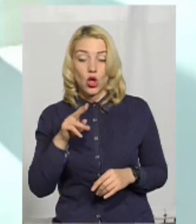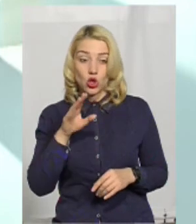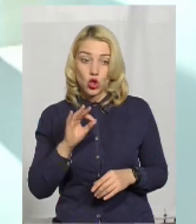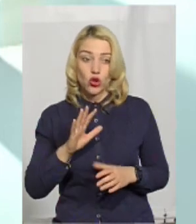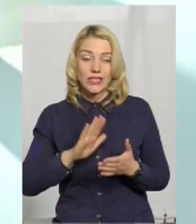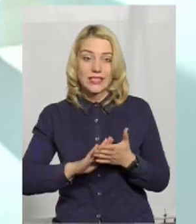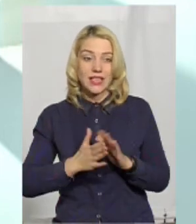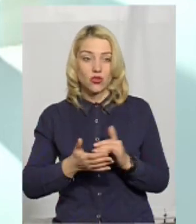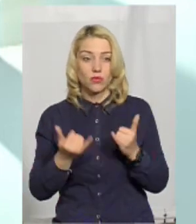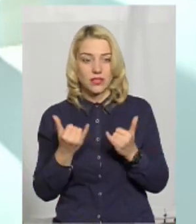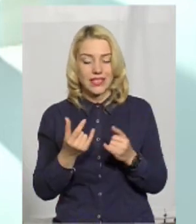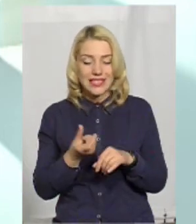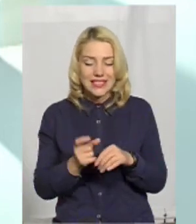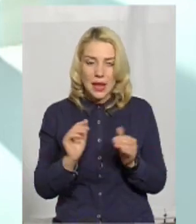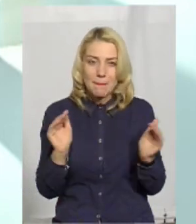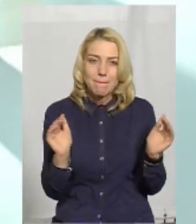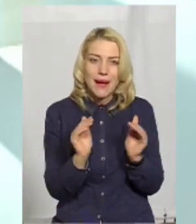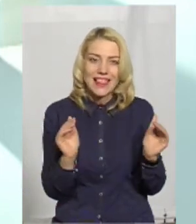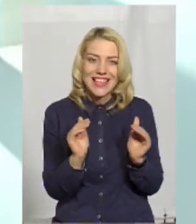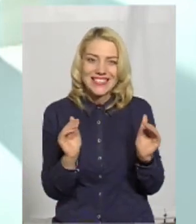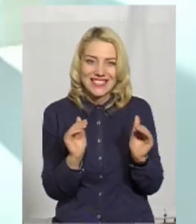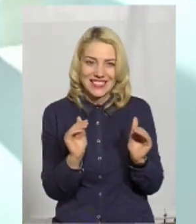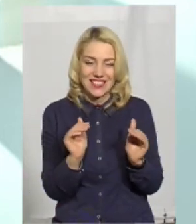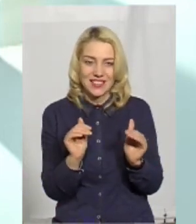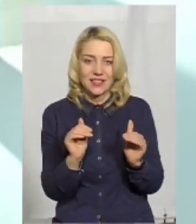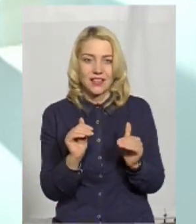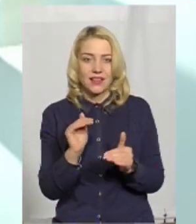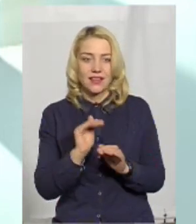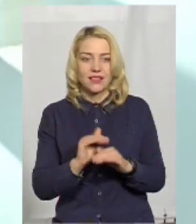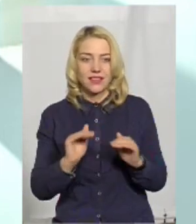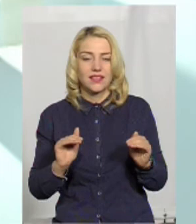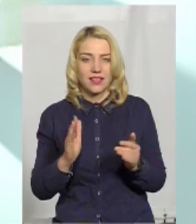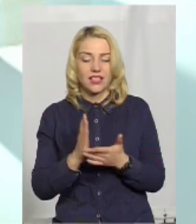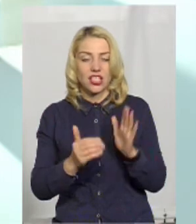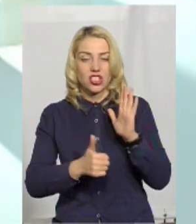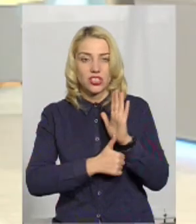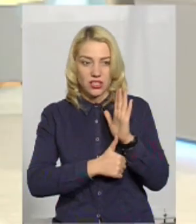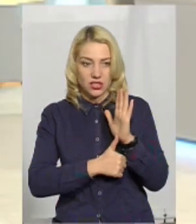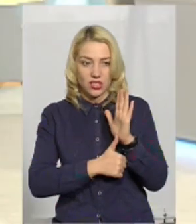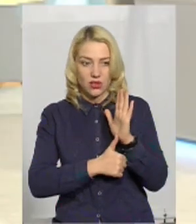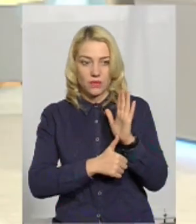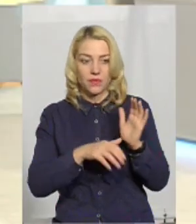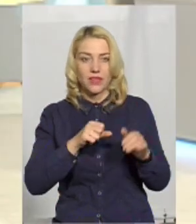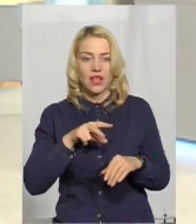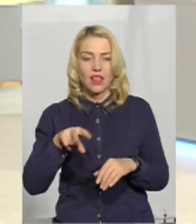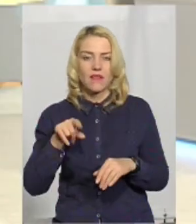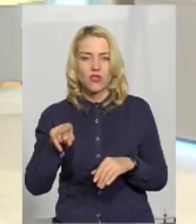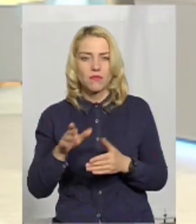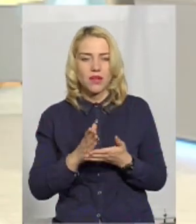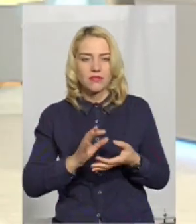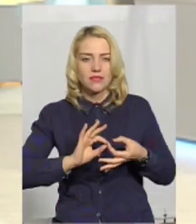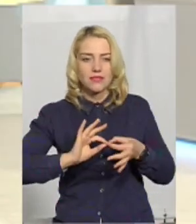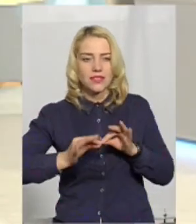кажу про самих малесеньких, від нуль, у нас є 6, але вони мають дуже